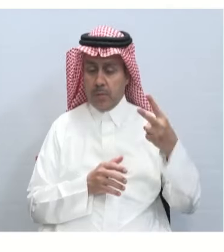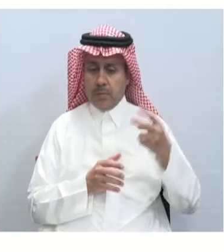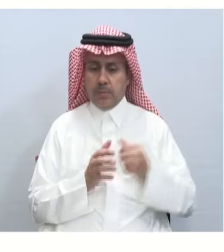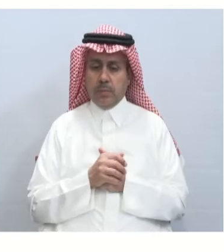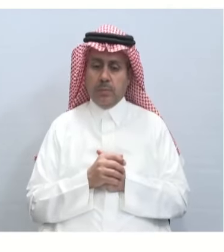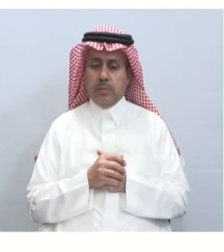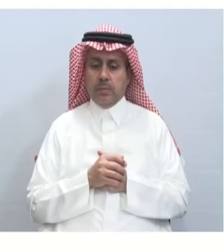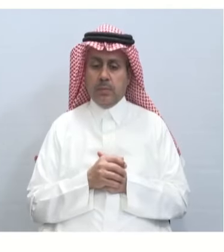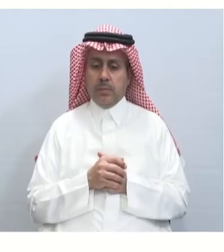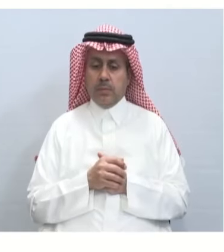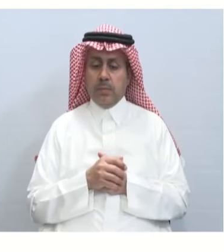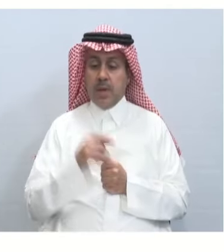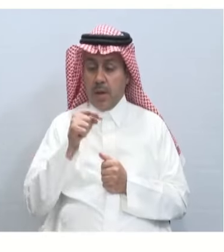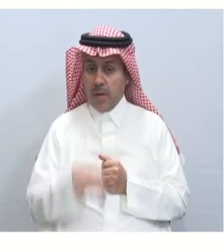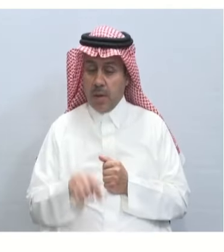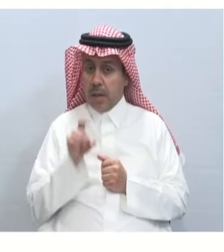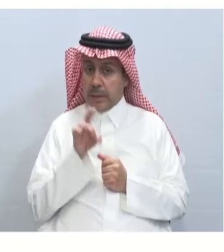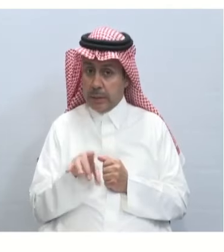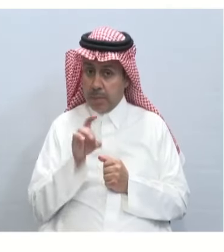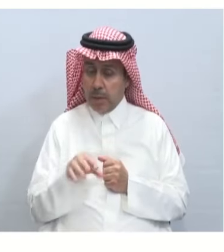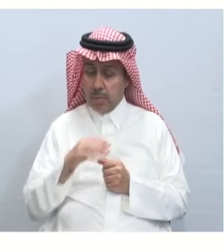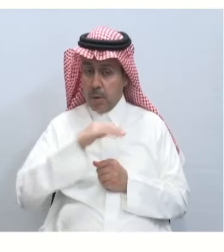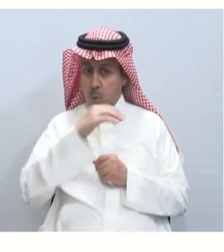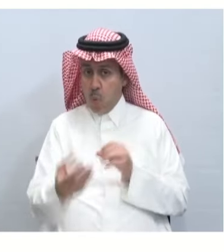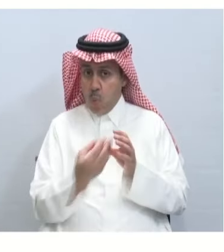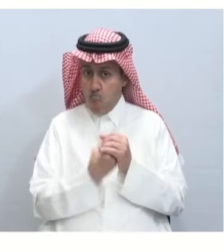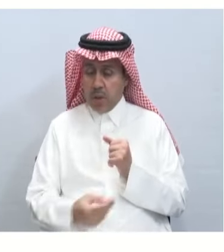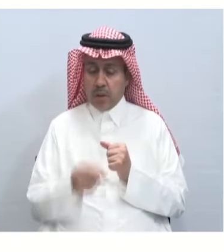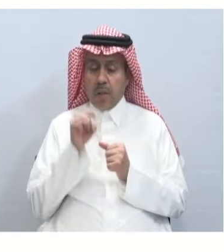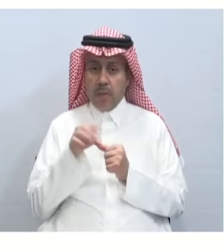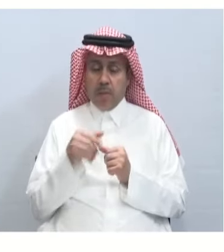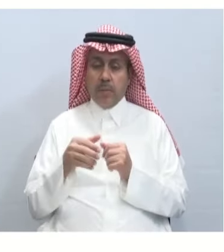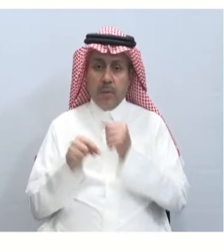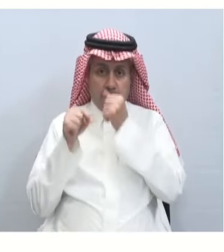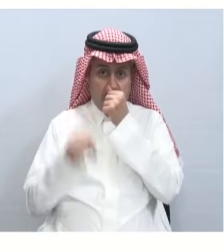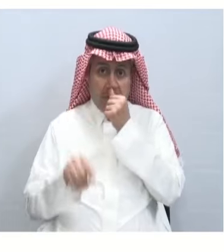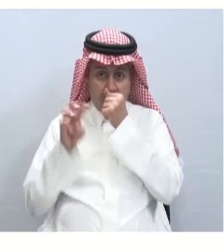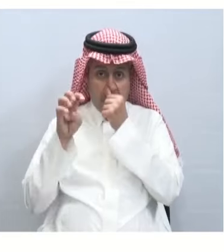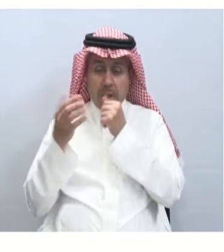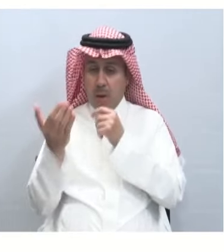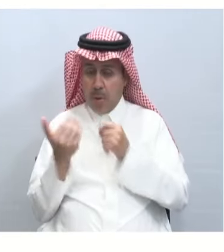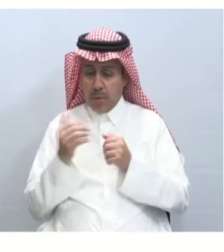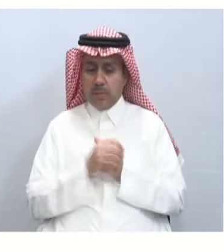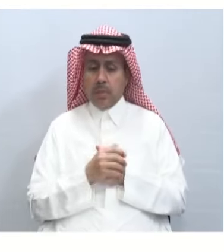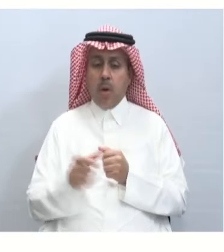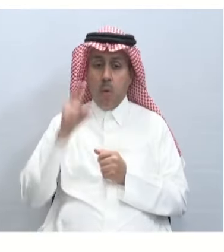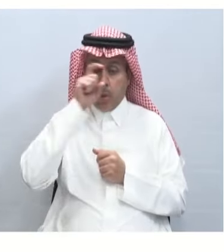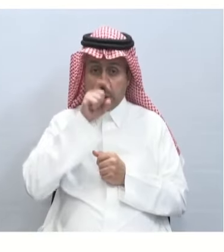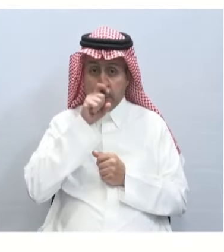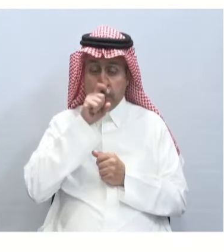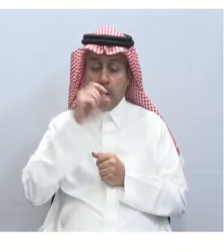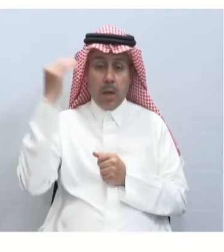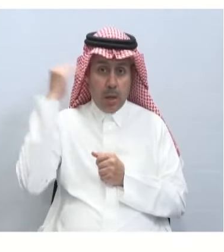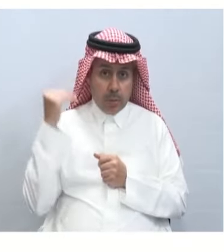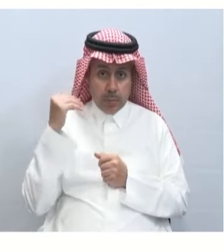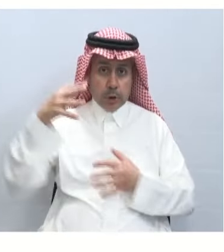طيب اذا انقطع دم النفاس قبل الاربعين او في 40 فيجب على المراه